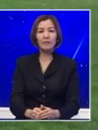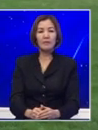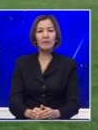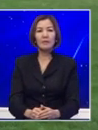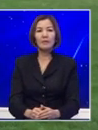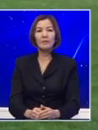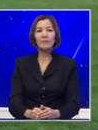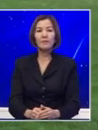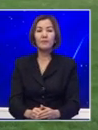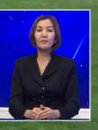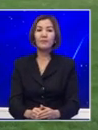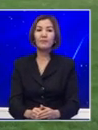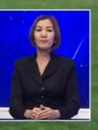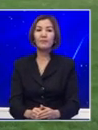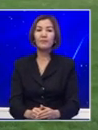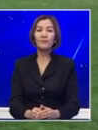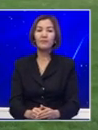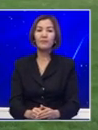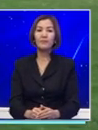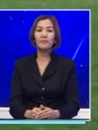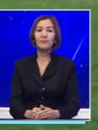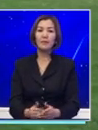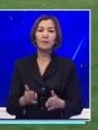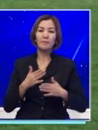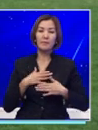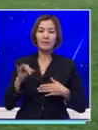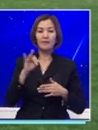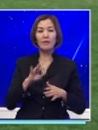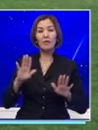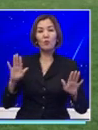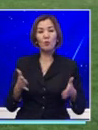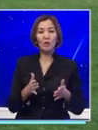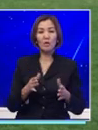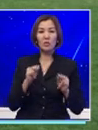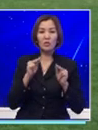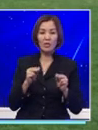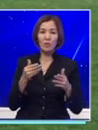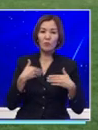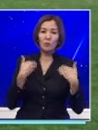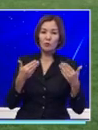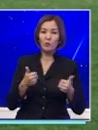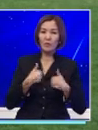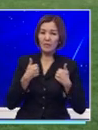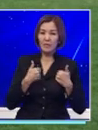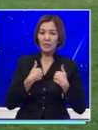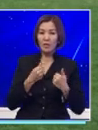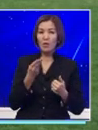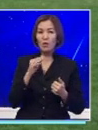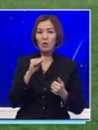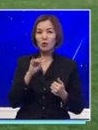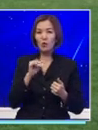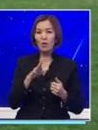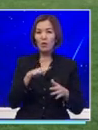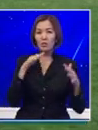постарались полностью воссоздать всю картину, которая там была. Біз тарихи оқиғаны шына етіп көрсетуге тырыстық. Жоңғарлар шапқыншылығын 5 кезеңге